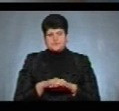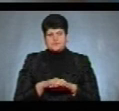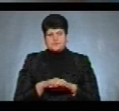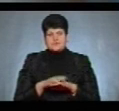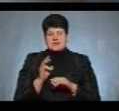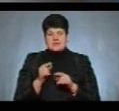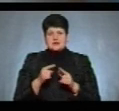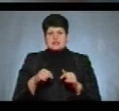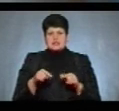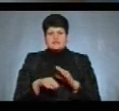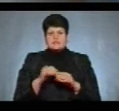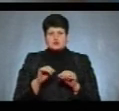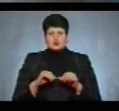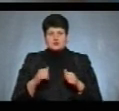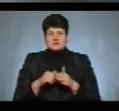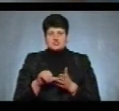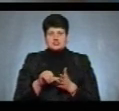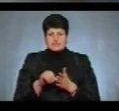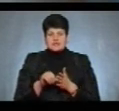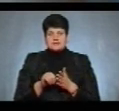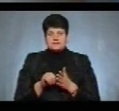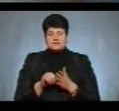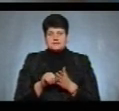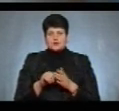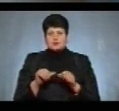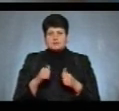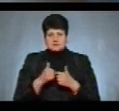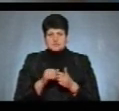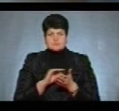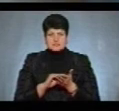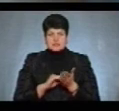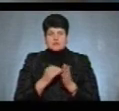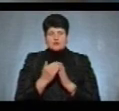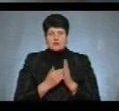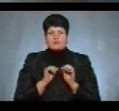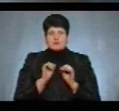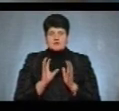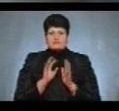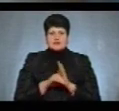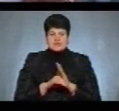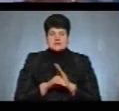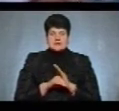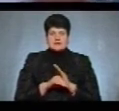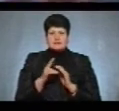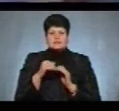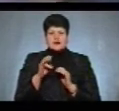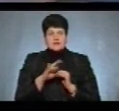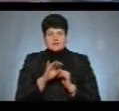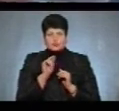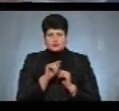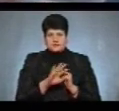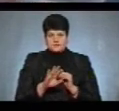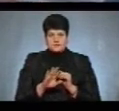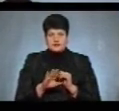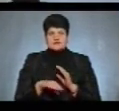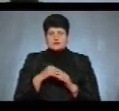на дільничних виборчих комісіях члени комісії під час складання протоколу могли внести дані не в ту графу. Виборчий протокол